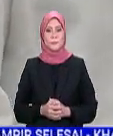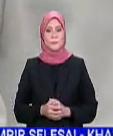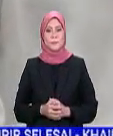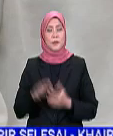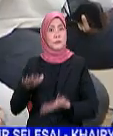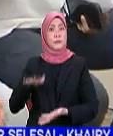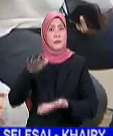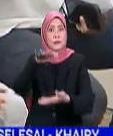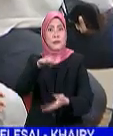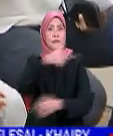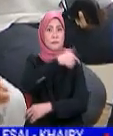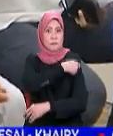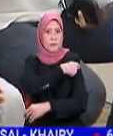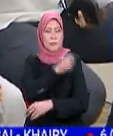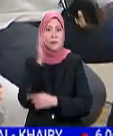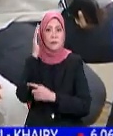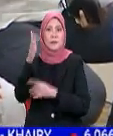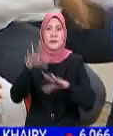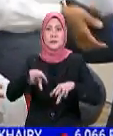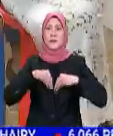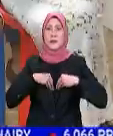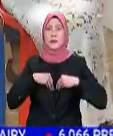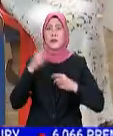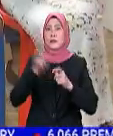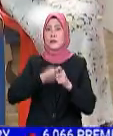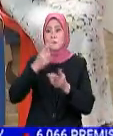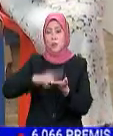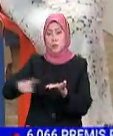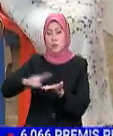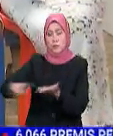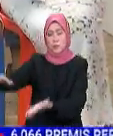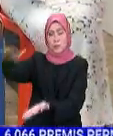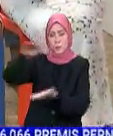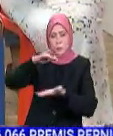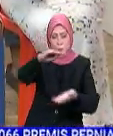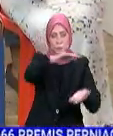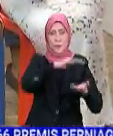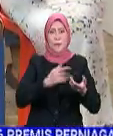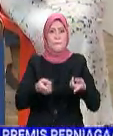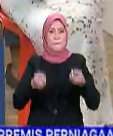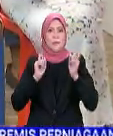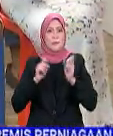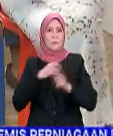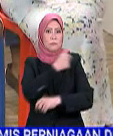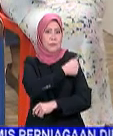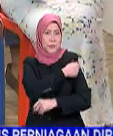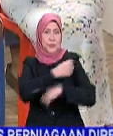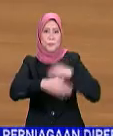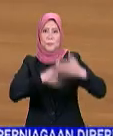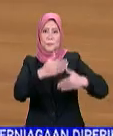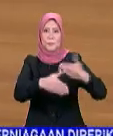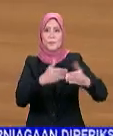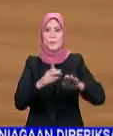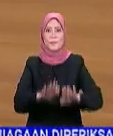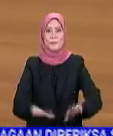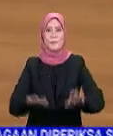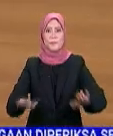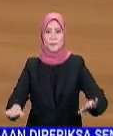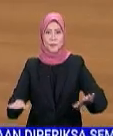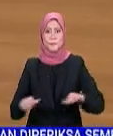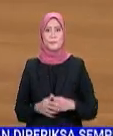Bekalan vaksin bagi kanak-kanak juga akan diterima pada setiap minggu untuk mempercepat kadar vaksinasi kanak-kanak.